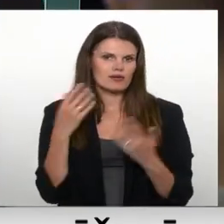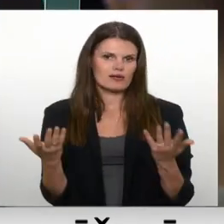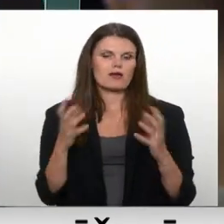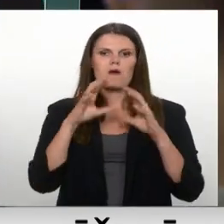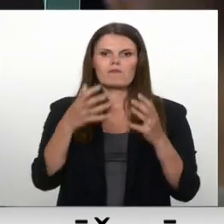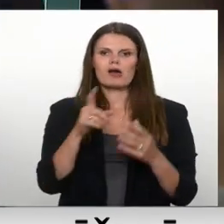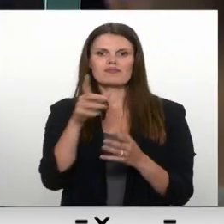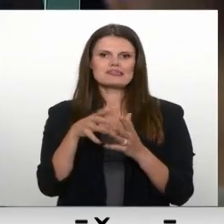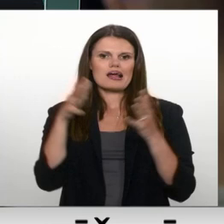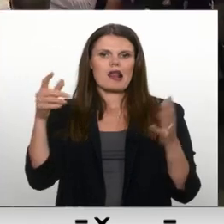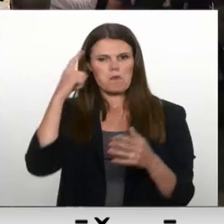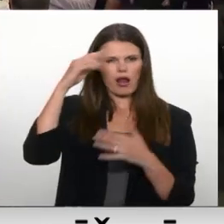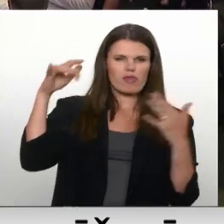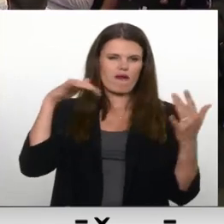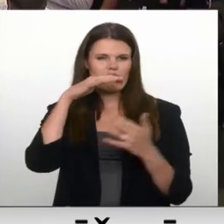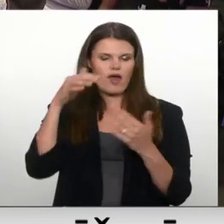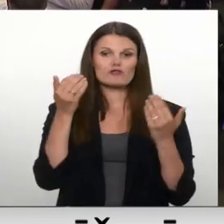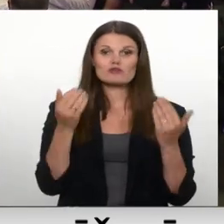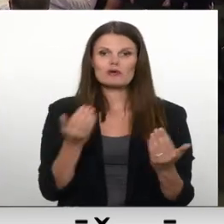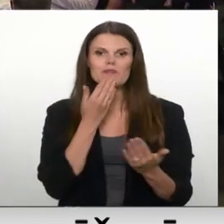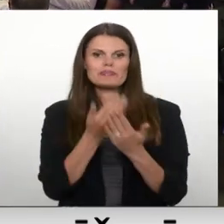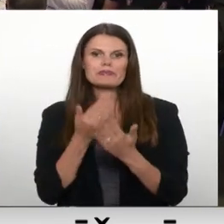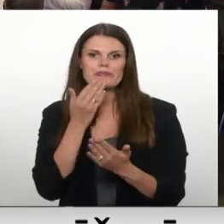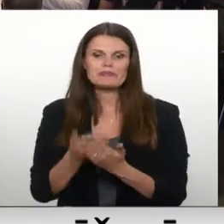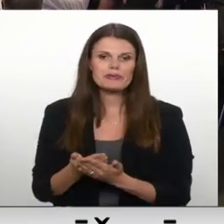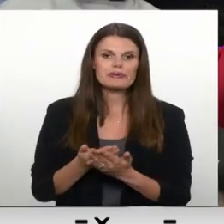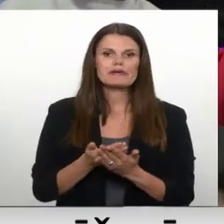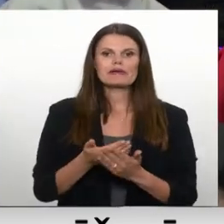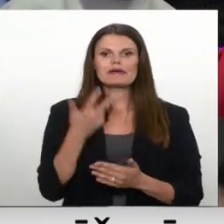Pasaulē lielākajā prāta vētrā šodien pieteiktas vairāk nekā